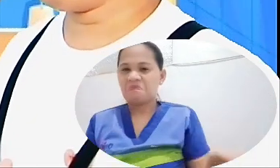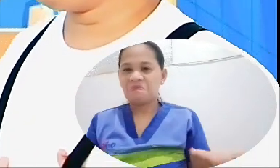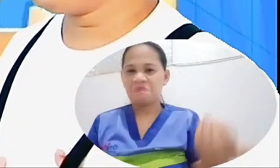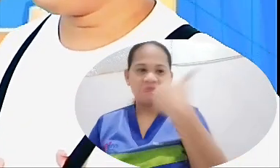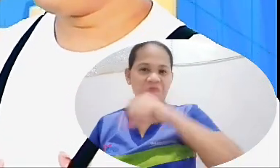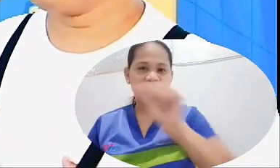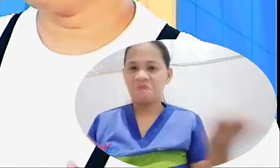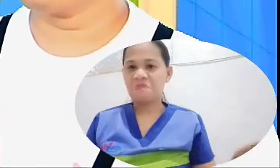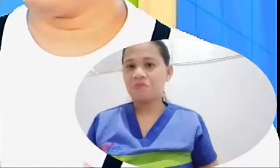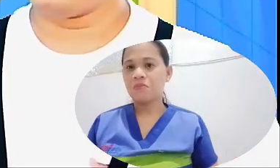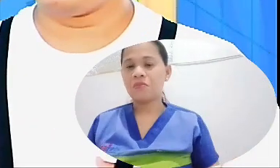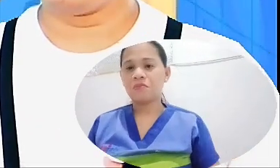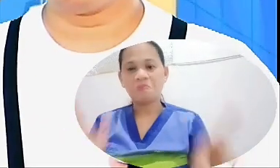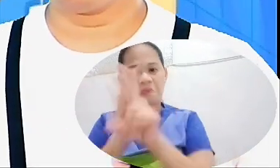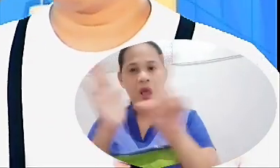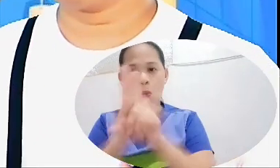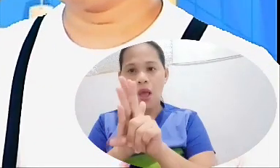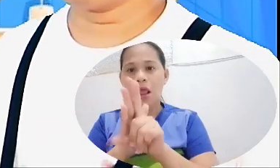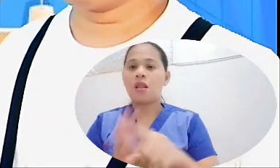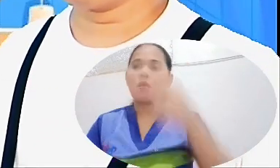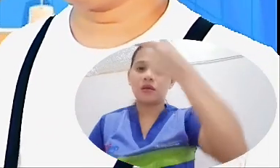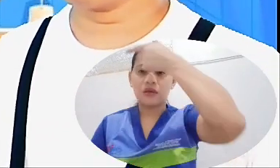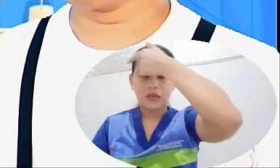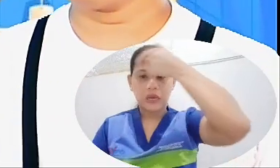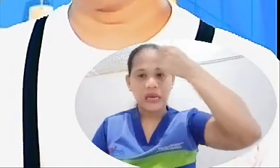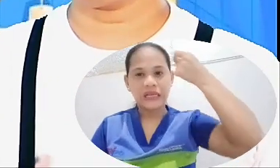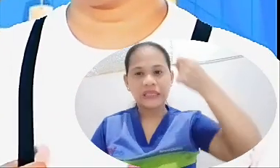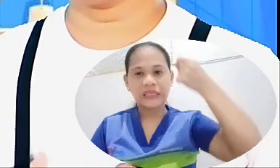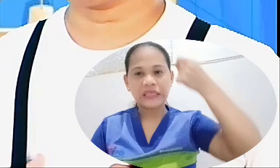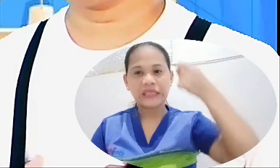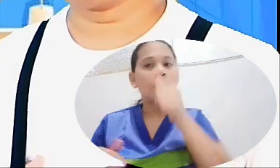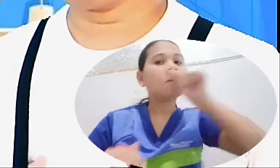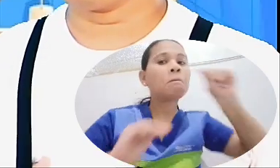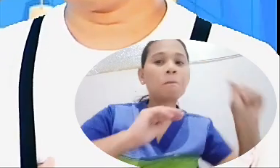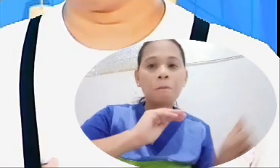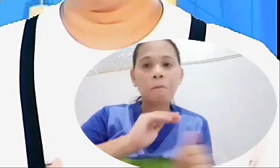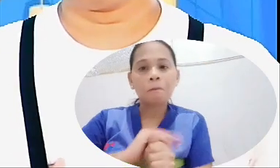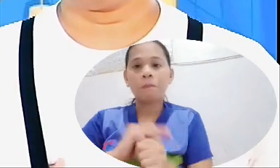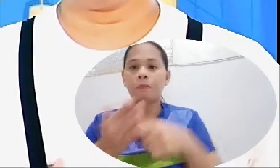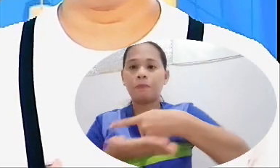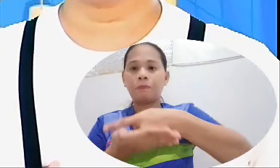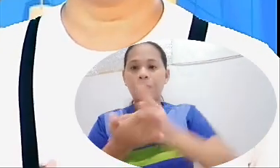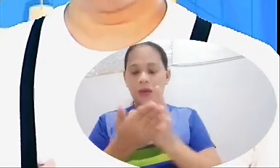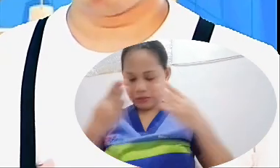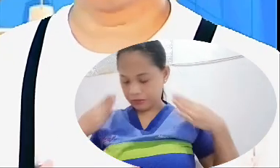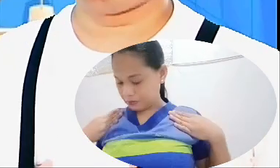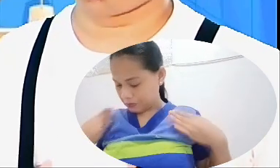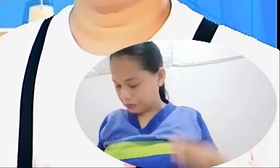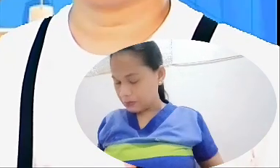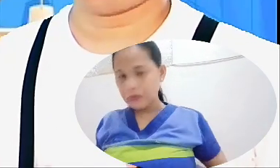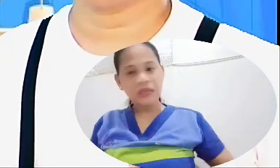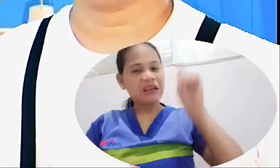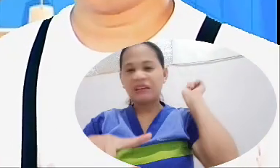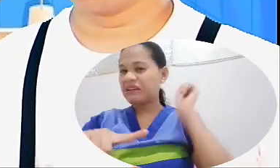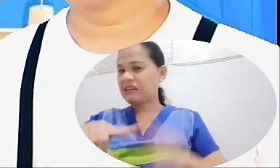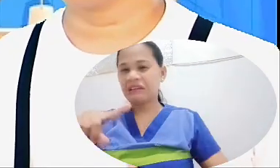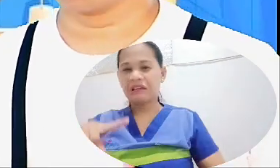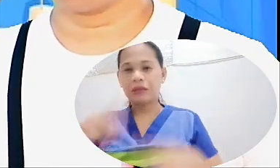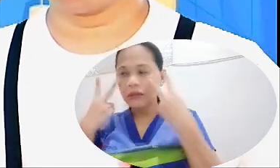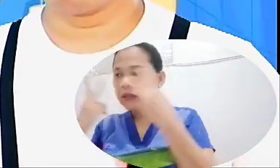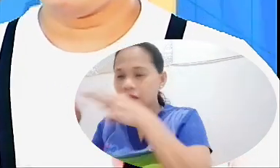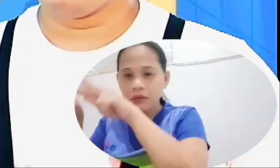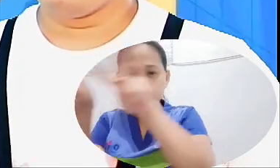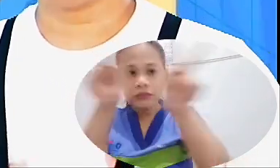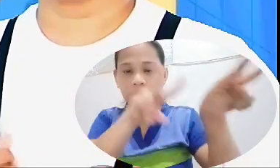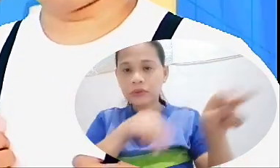po? Kasi meron tayong mga pribadong parte ng katawan na hindi dapat nakikita ng